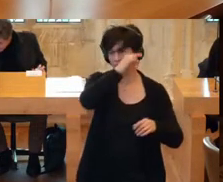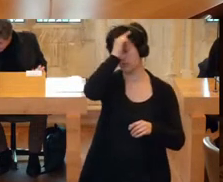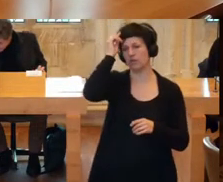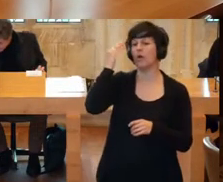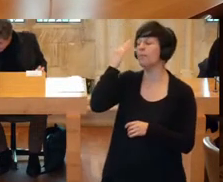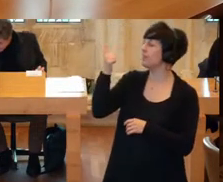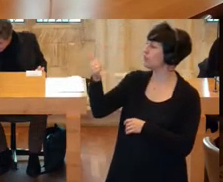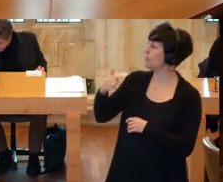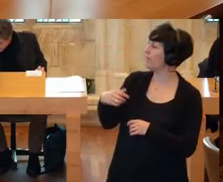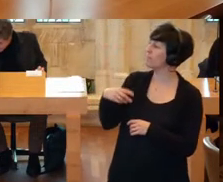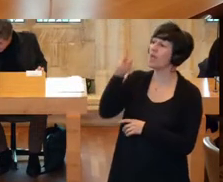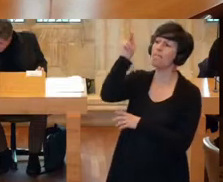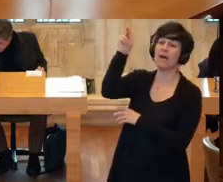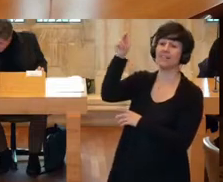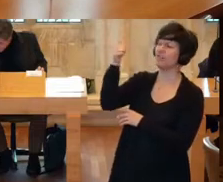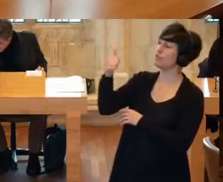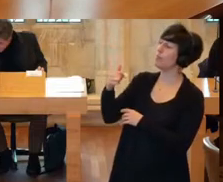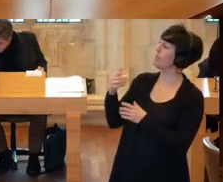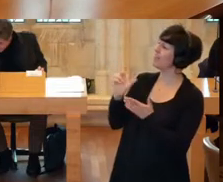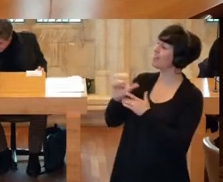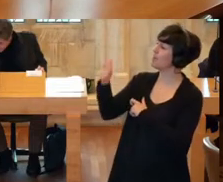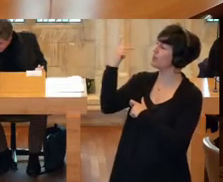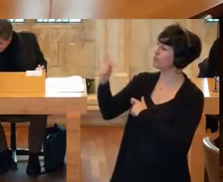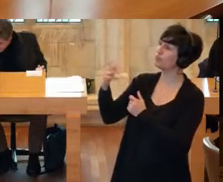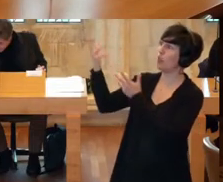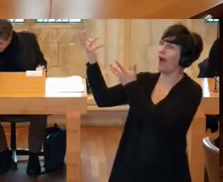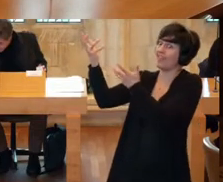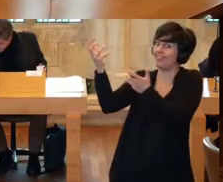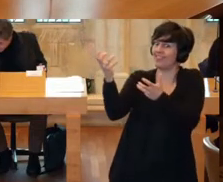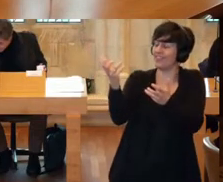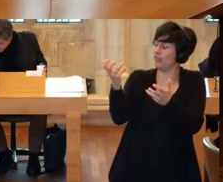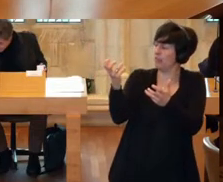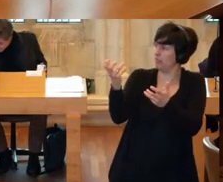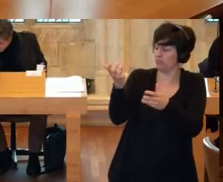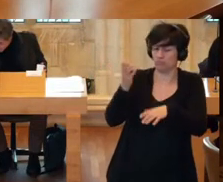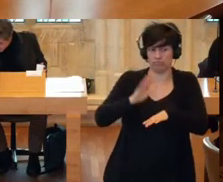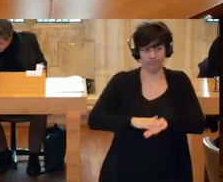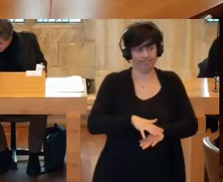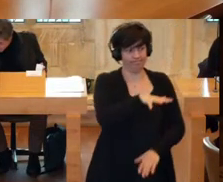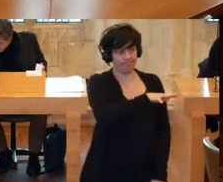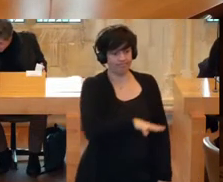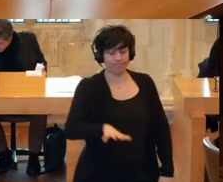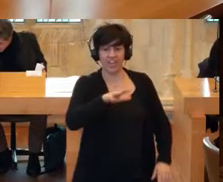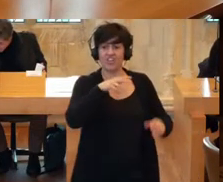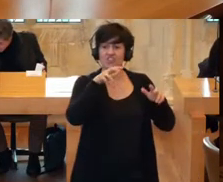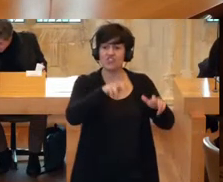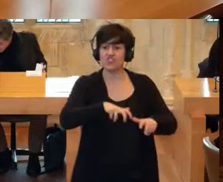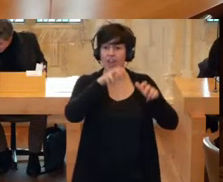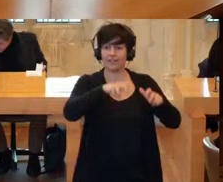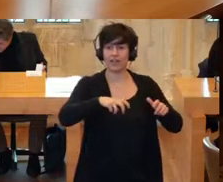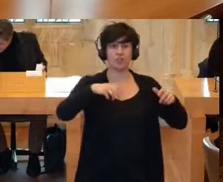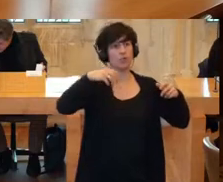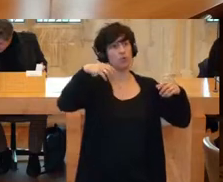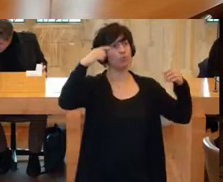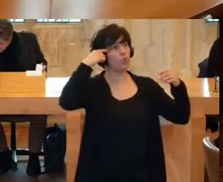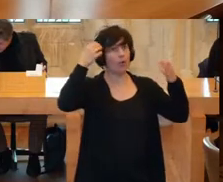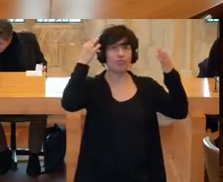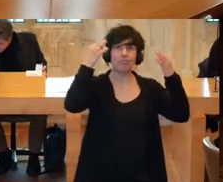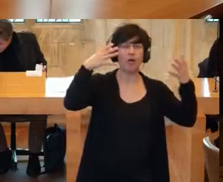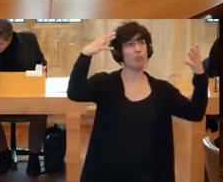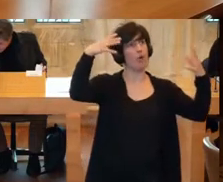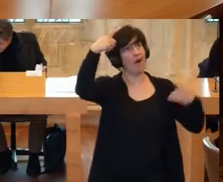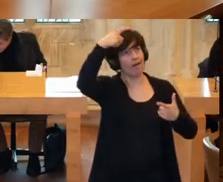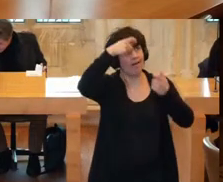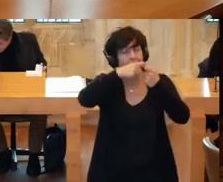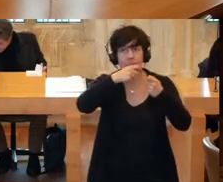de séduction des Parisiens à venir s'installer à Caen, vous ne tombez pas dans le travers de vouloir créer ici un jardin d'acclimatation en miniature. Nous